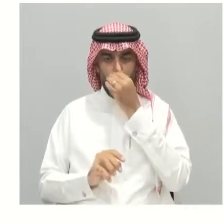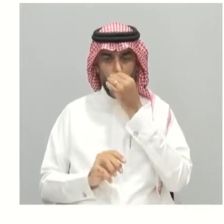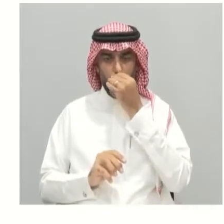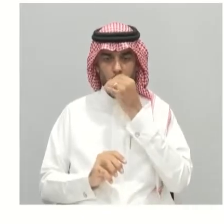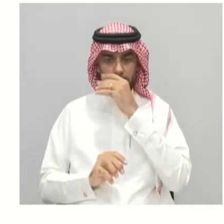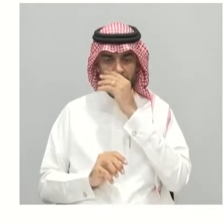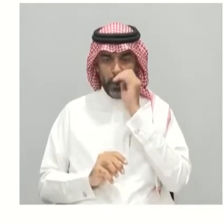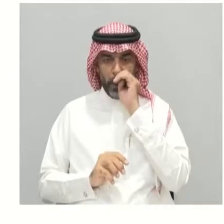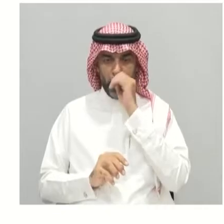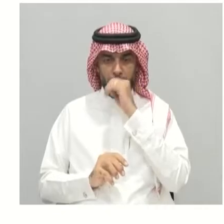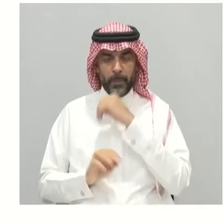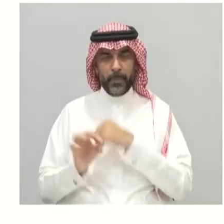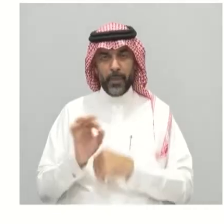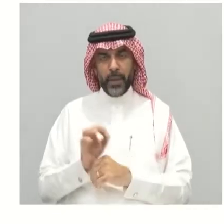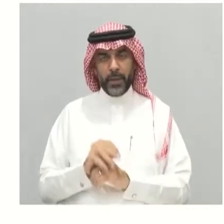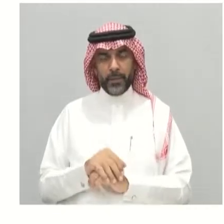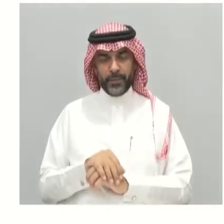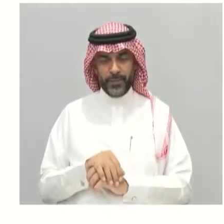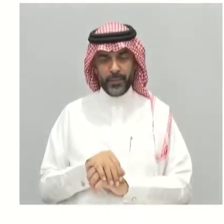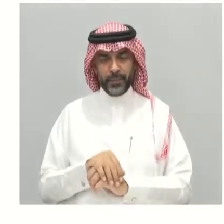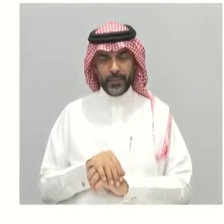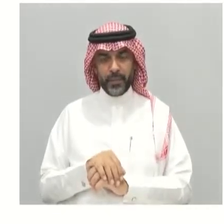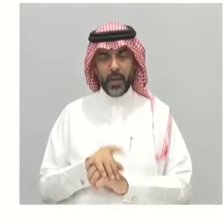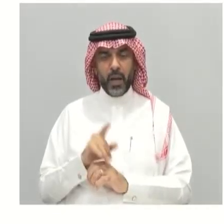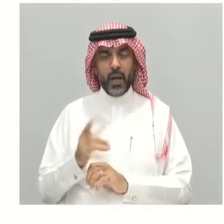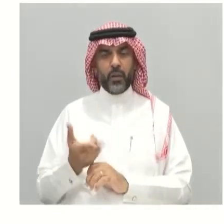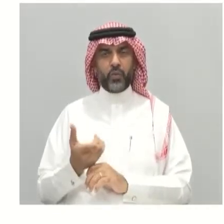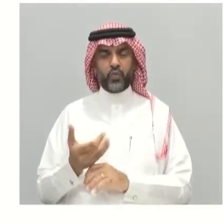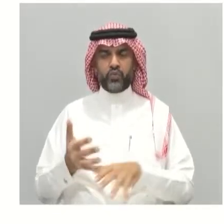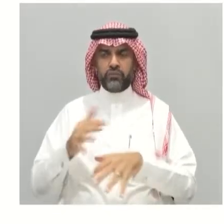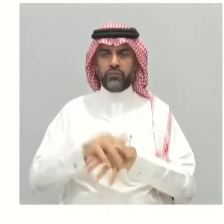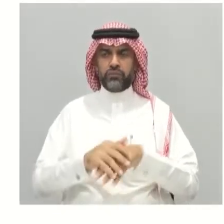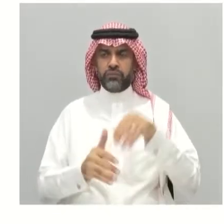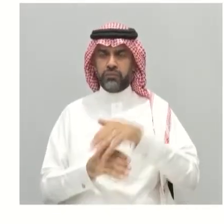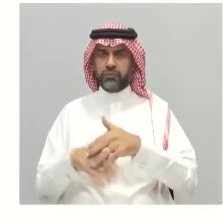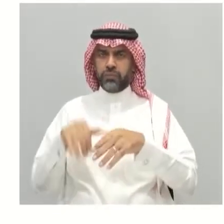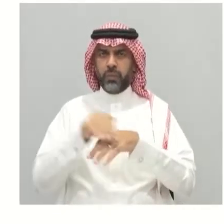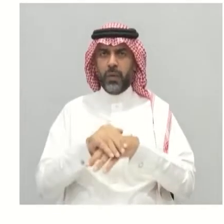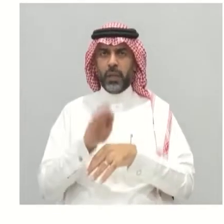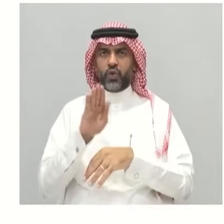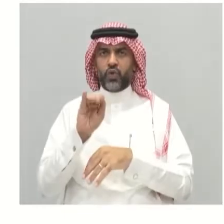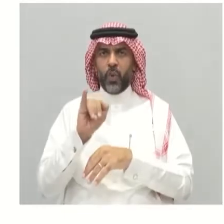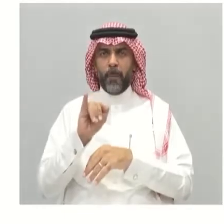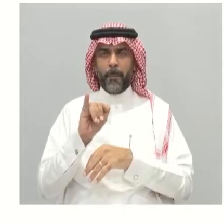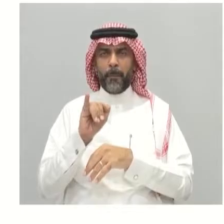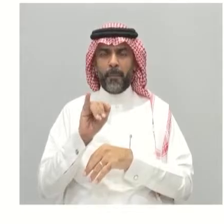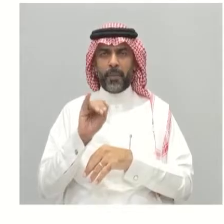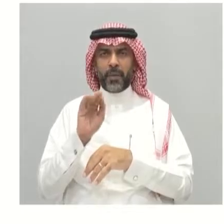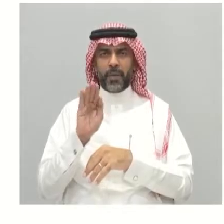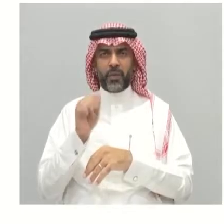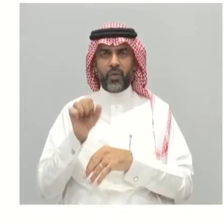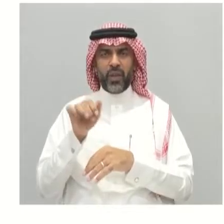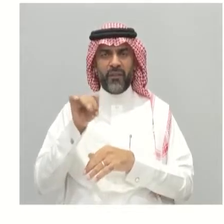الصوتيات من الماء وهذا يؤدي الى تراكم السموم الصوتيات في